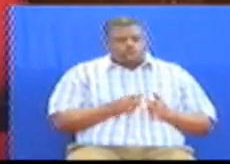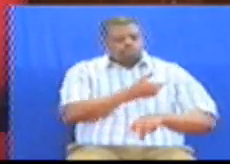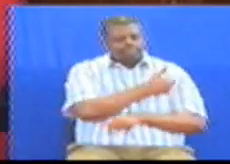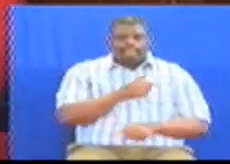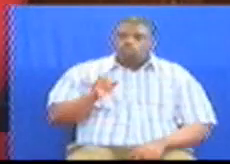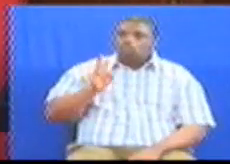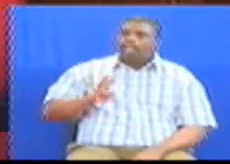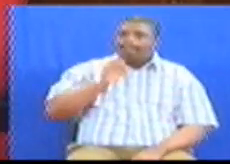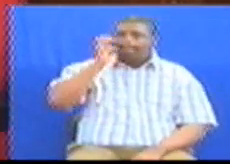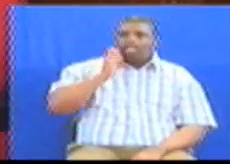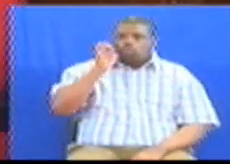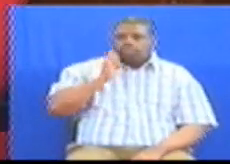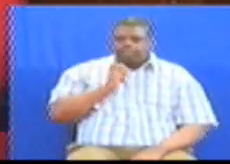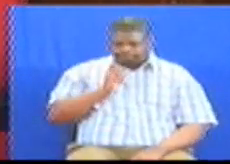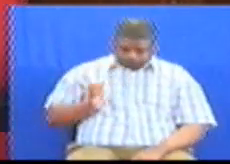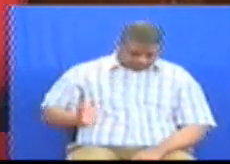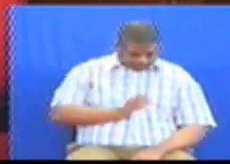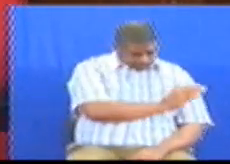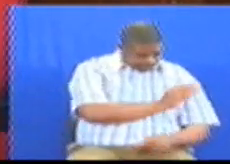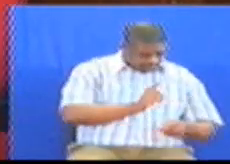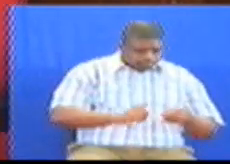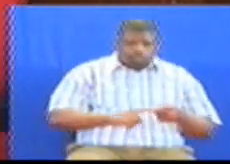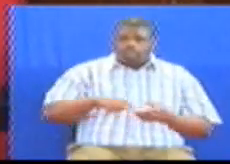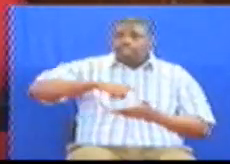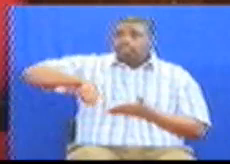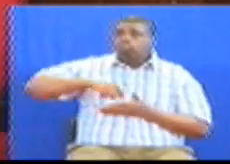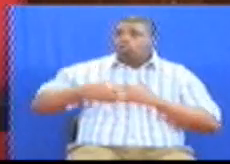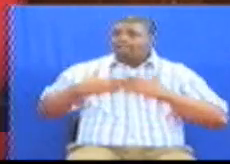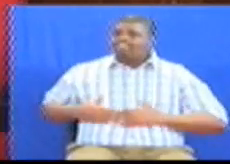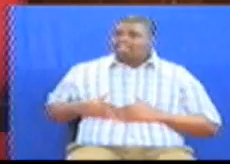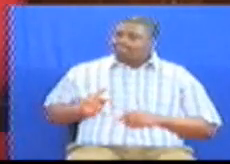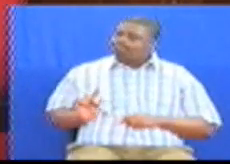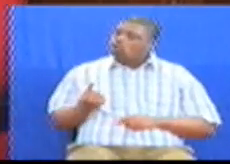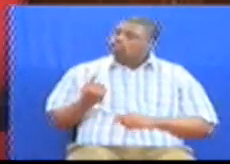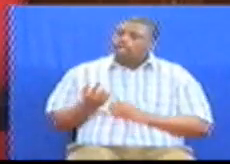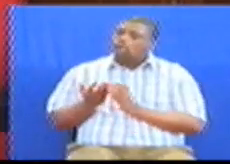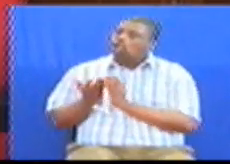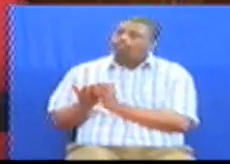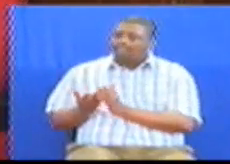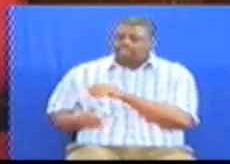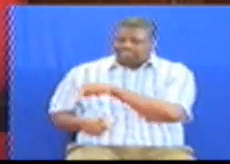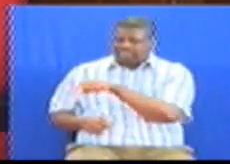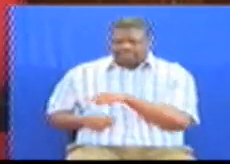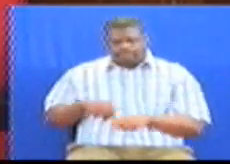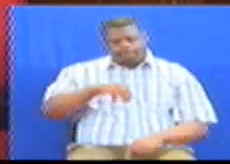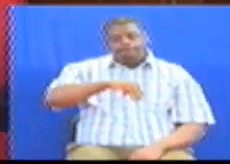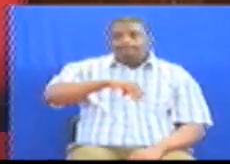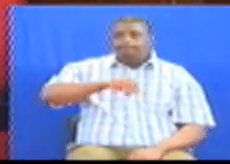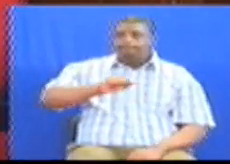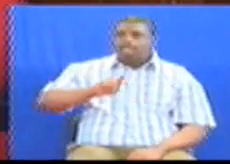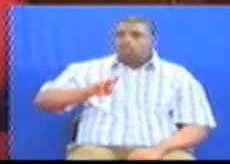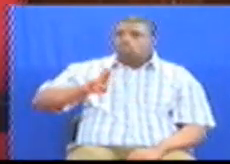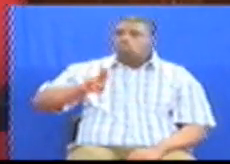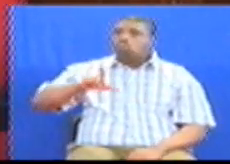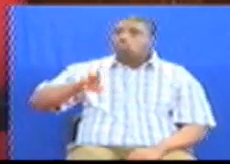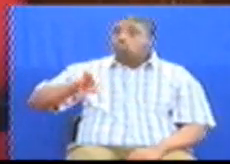Lakini pia kituo cha afya cha tunaomba angalau kituo kimoja cha afya cha hasa kile cha Makuru ambacho makamu